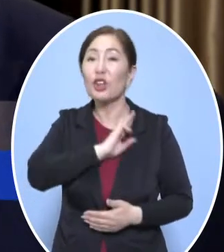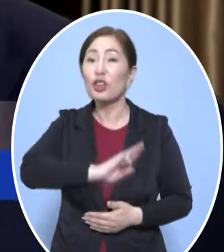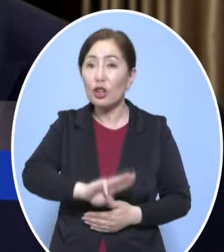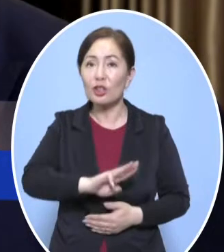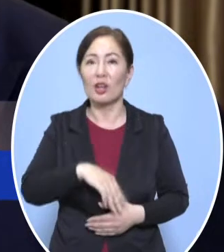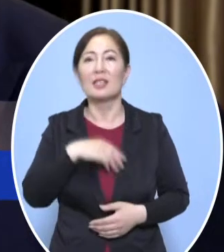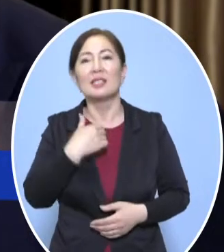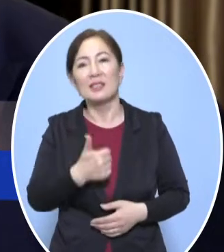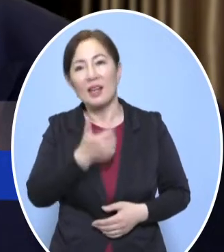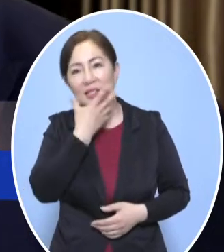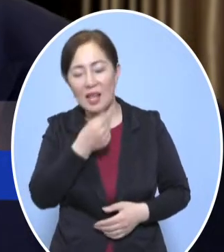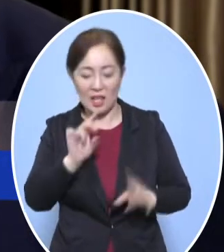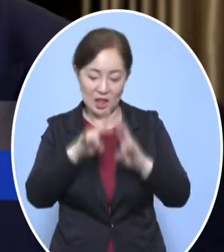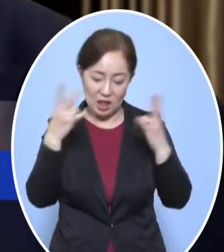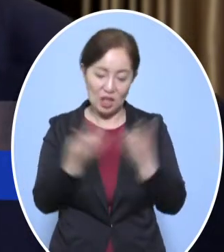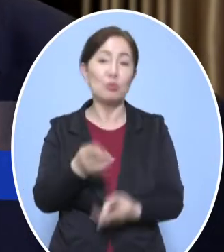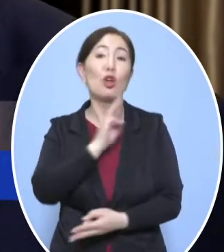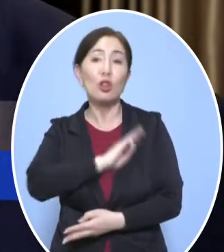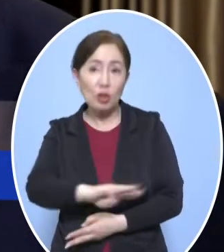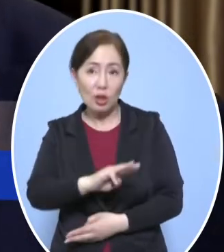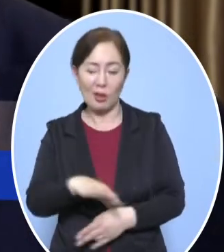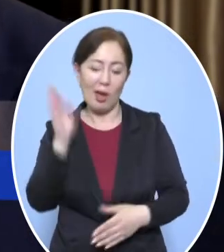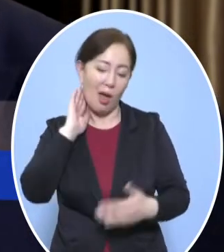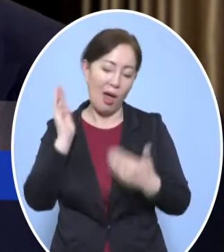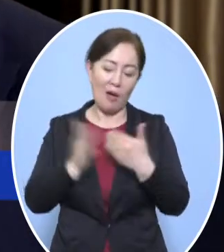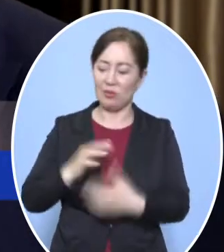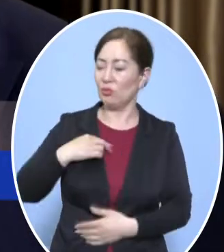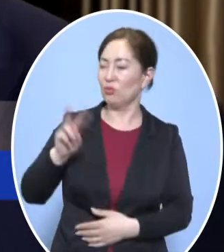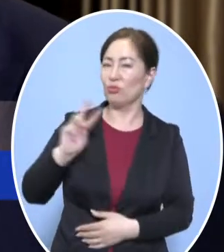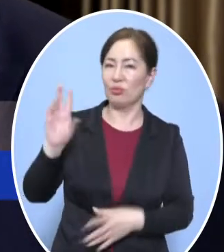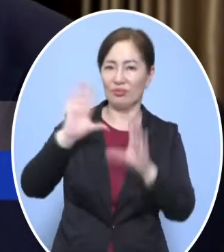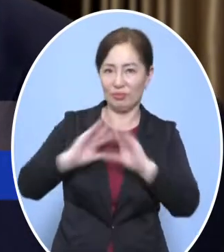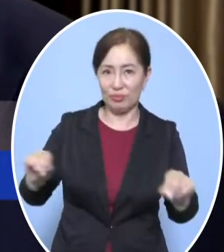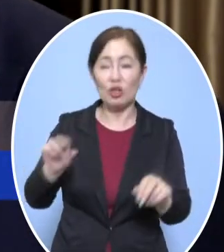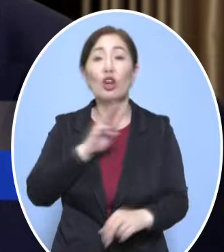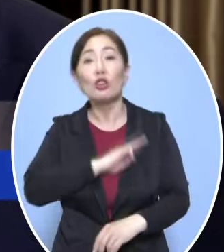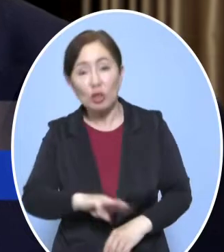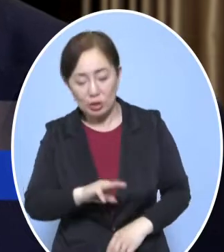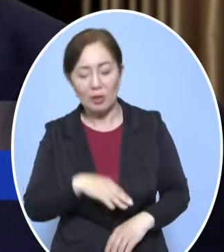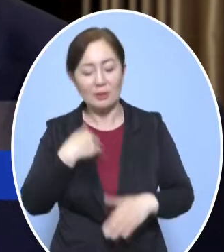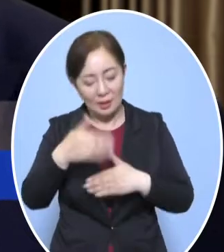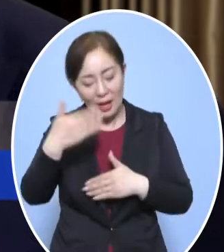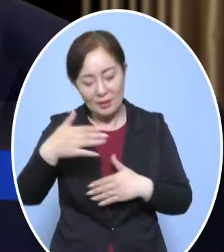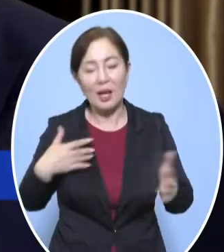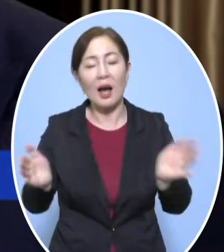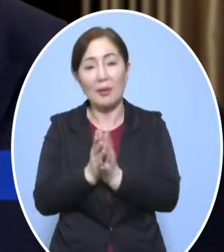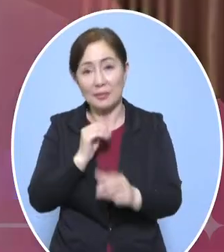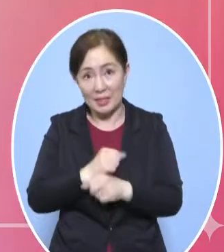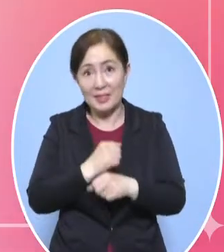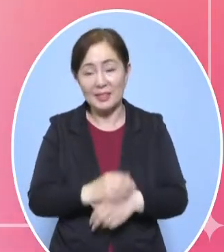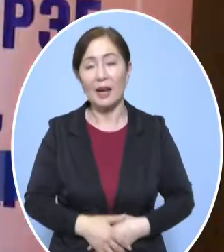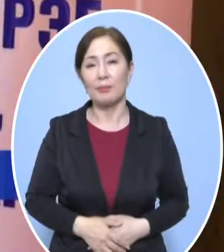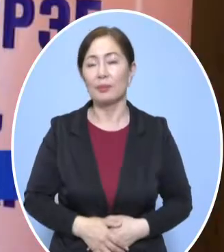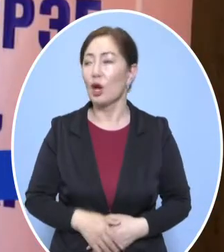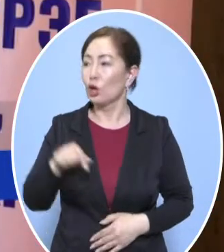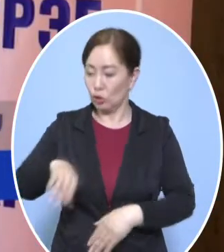төлөө сайн сайхан нийгмийнхээ төлөө авилыг одоо өгөө болохын төлөө цаашд бол одоо хамтарч